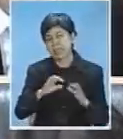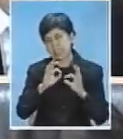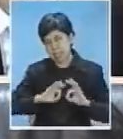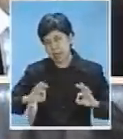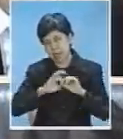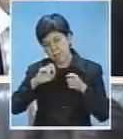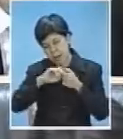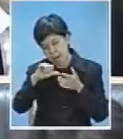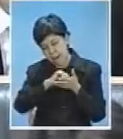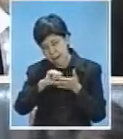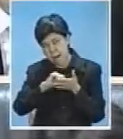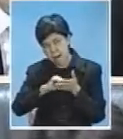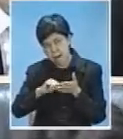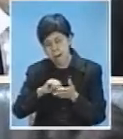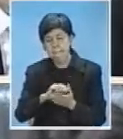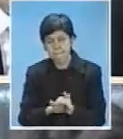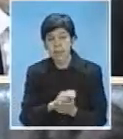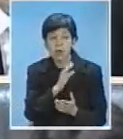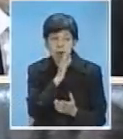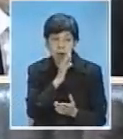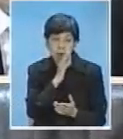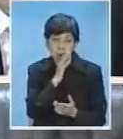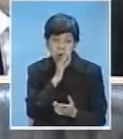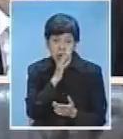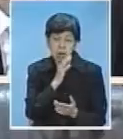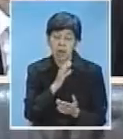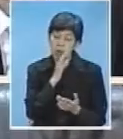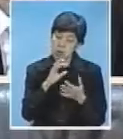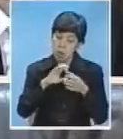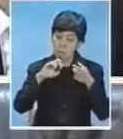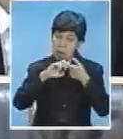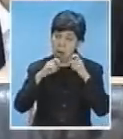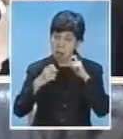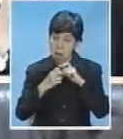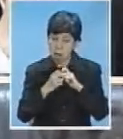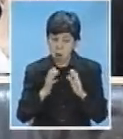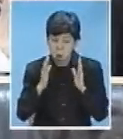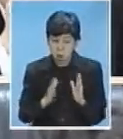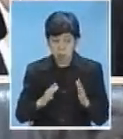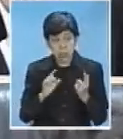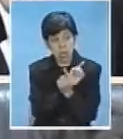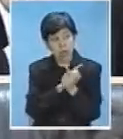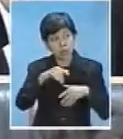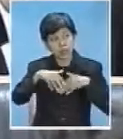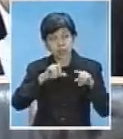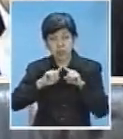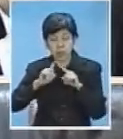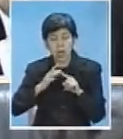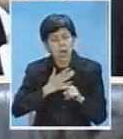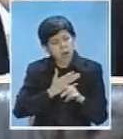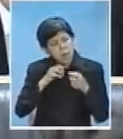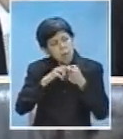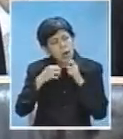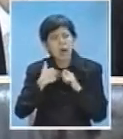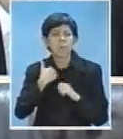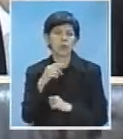การแก้ไขปัญหาถ้าเราย้อนกลับไปว่าปัญหาคุณภาพของคนในสังคมนี้เนี่ยเรามีปัญหา